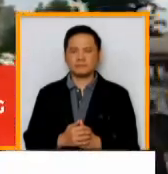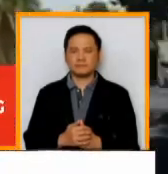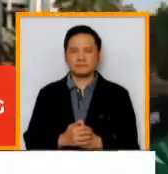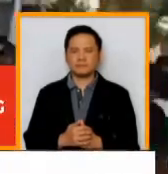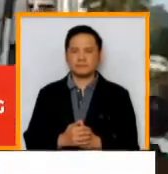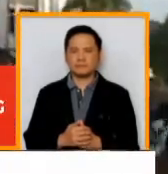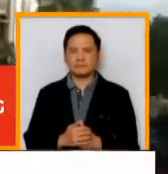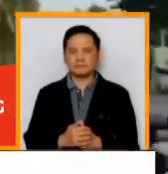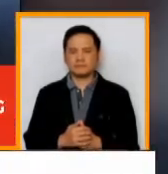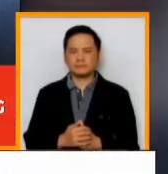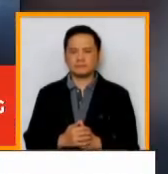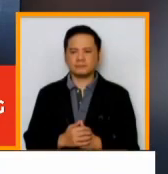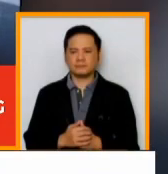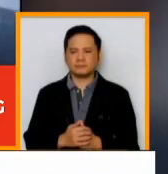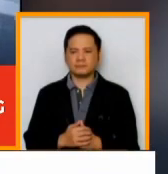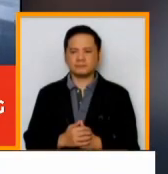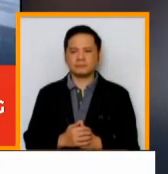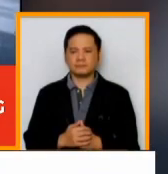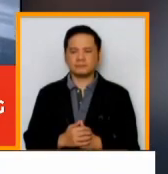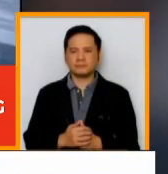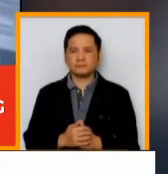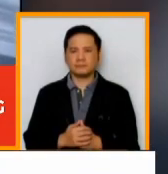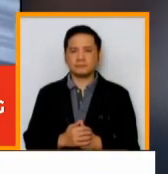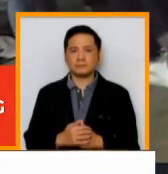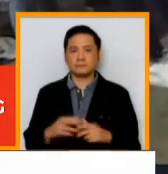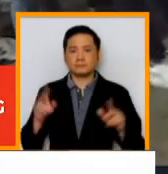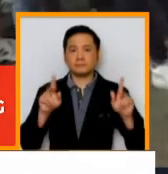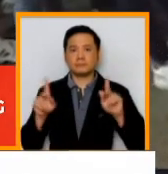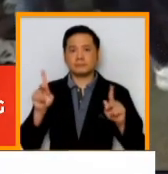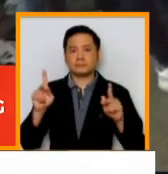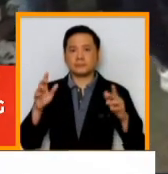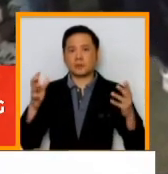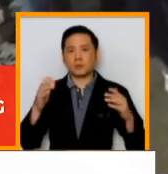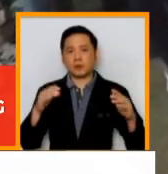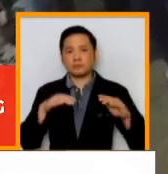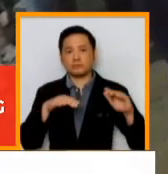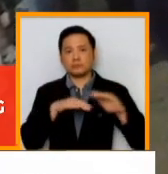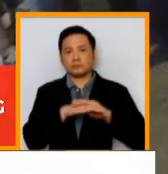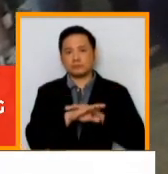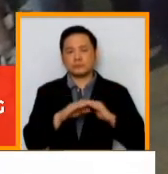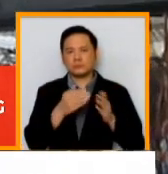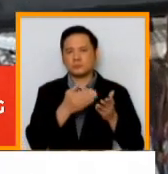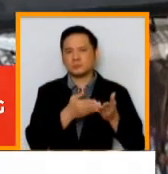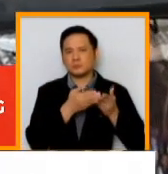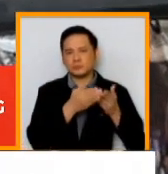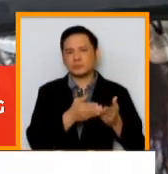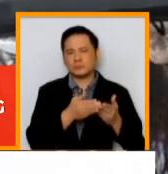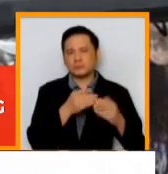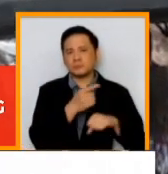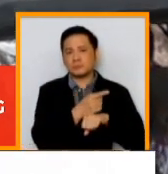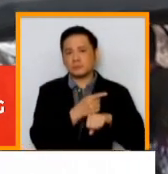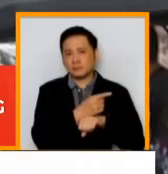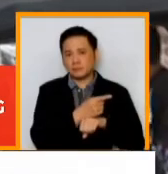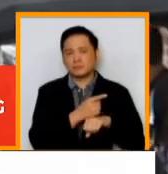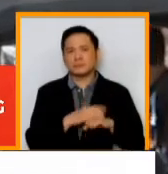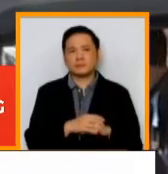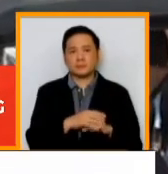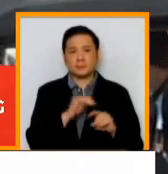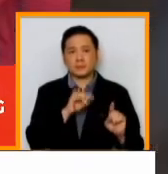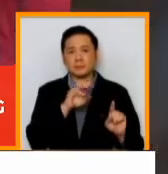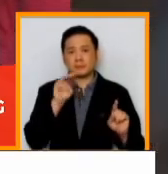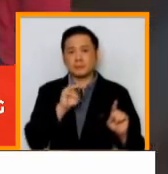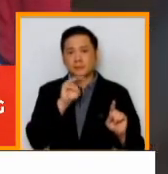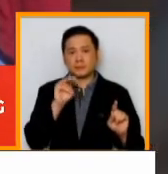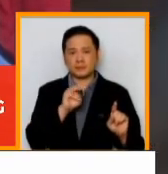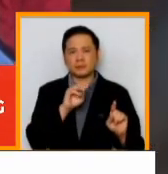Dumagsa ang mga manggagawang gusto makapasok sa Freeport area o Bataan sa unang Lunes ng MECQ sa lalawigan. Hindi na nasunod ang